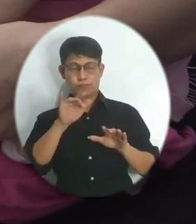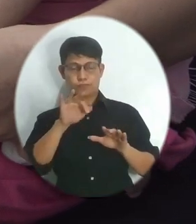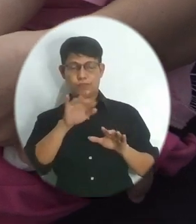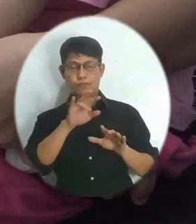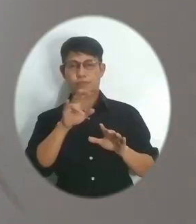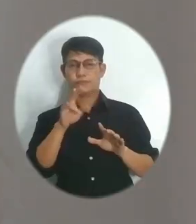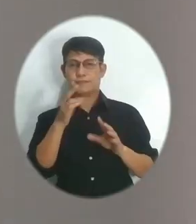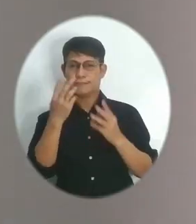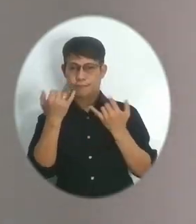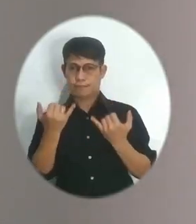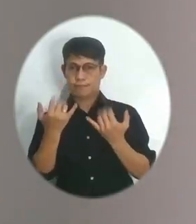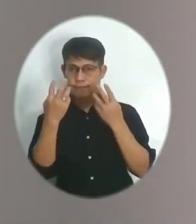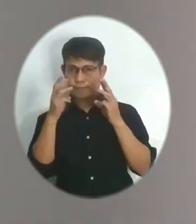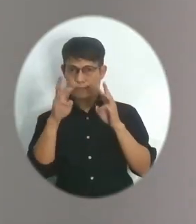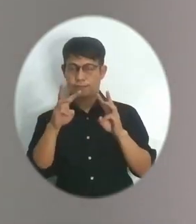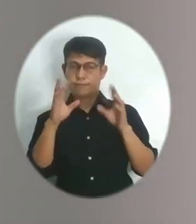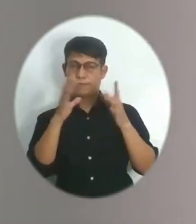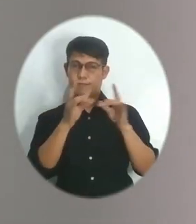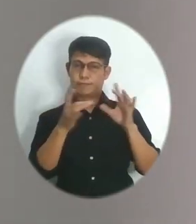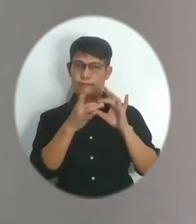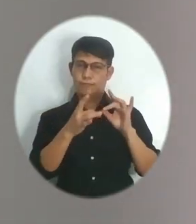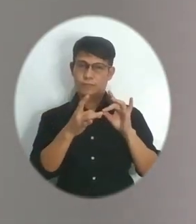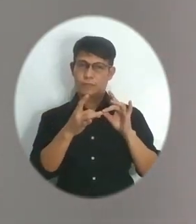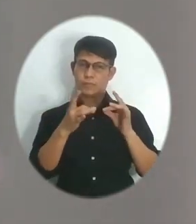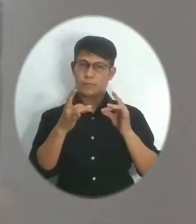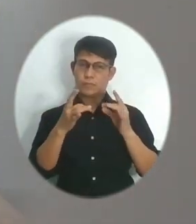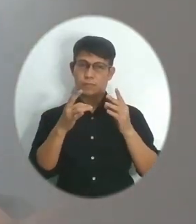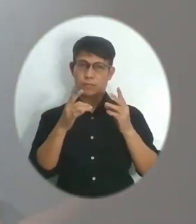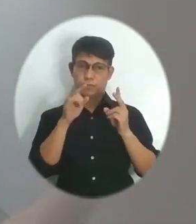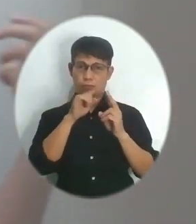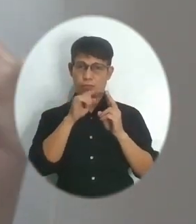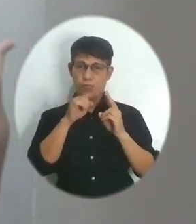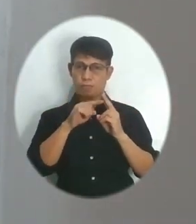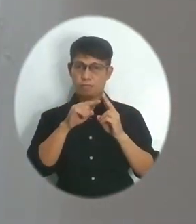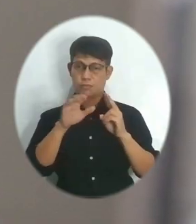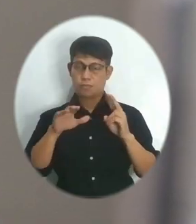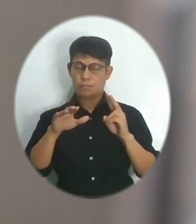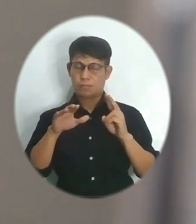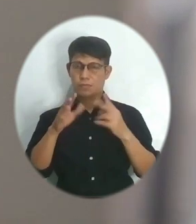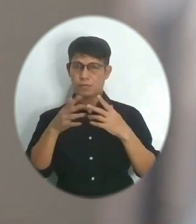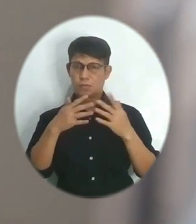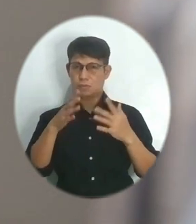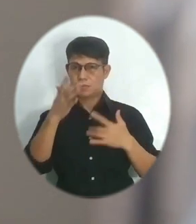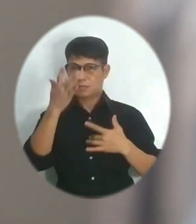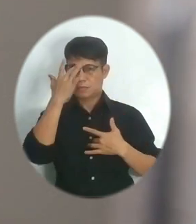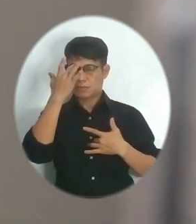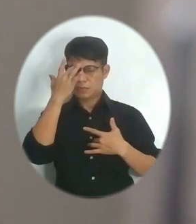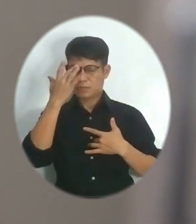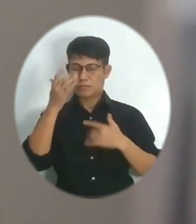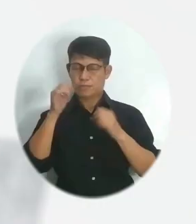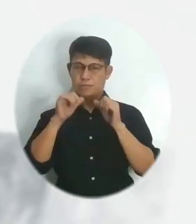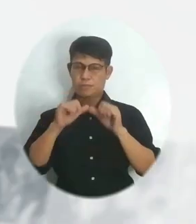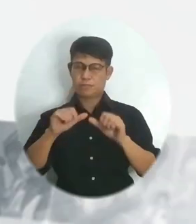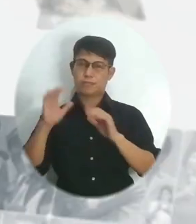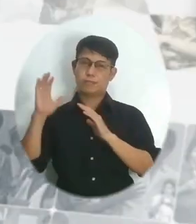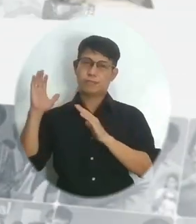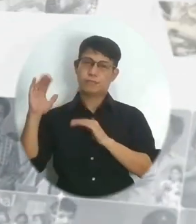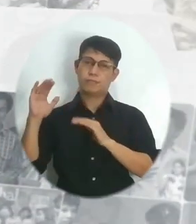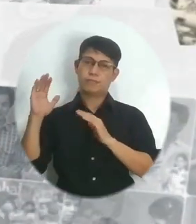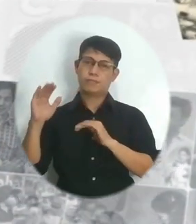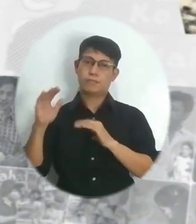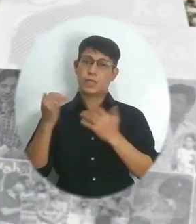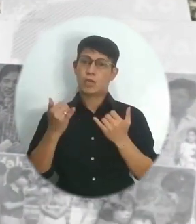Tunghayan natin ang kwento ng dalawang bata na nakabila na kanilang karamdaman, hindi sila nawawala ng pag-asa.